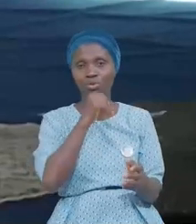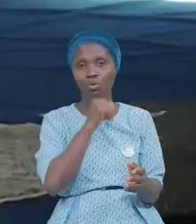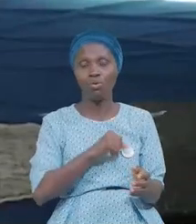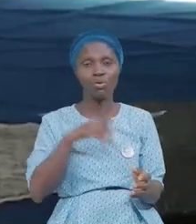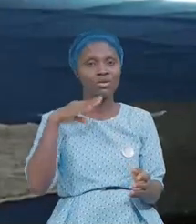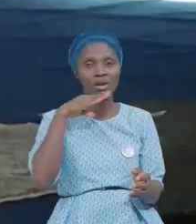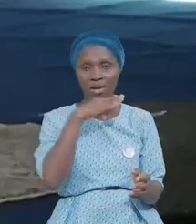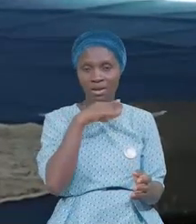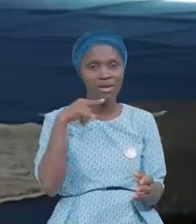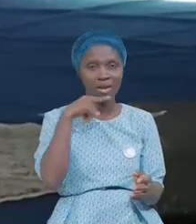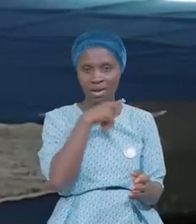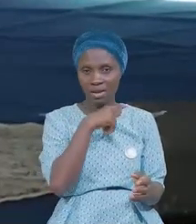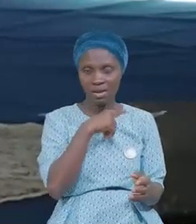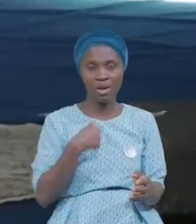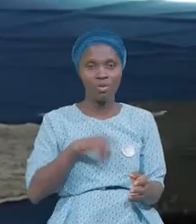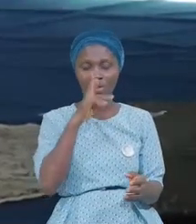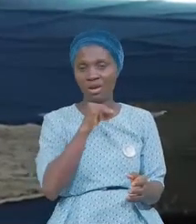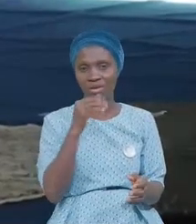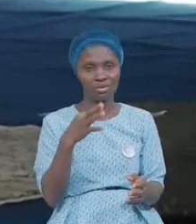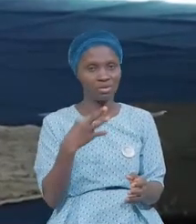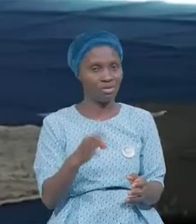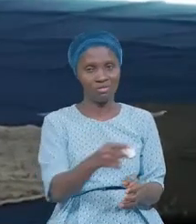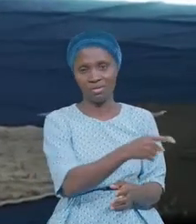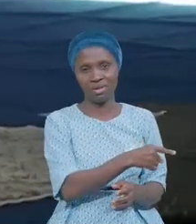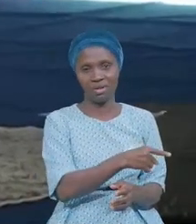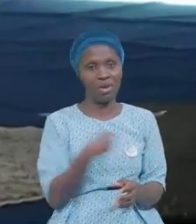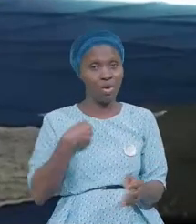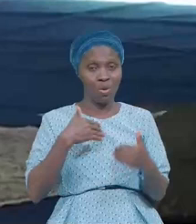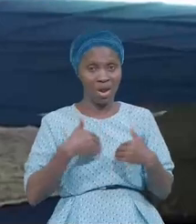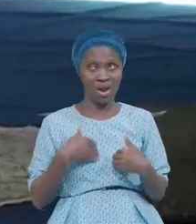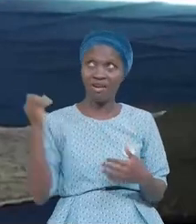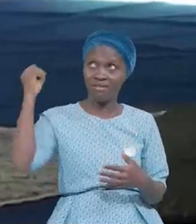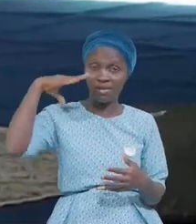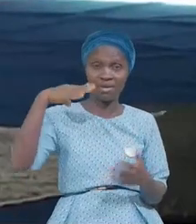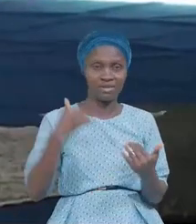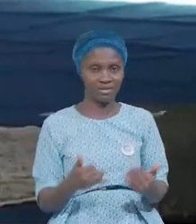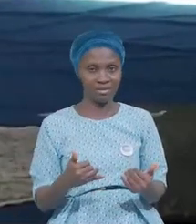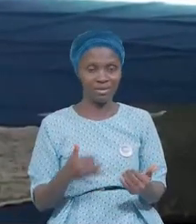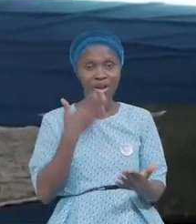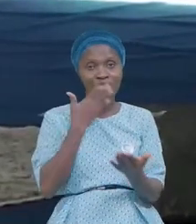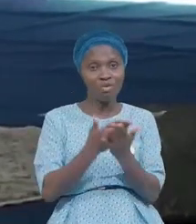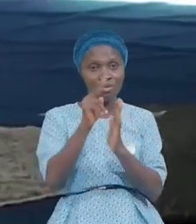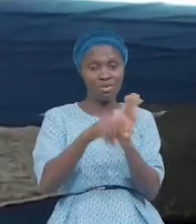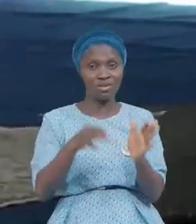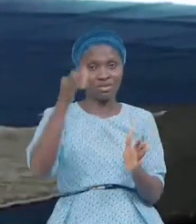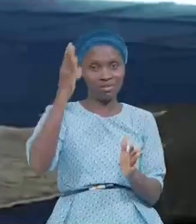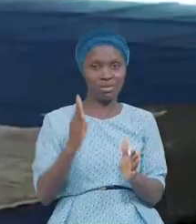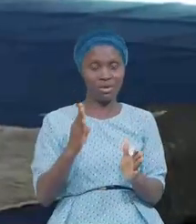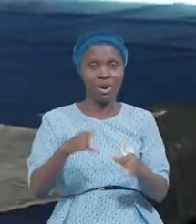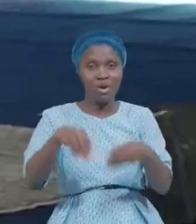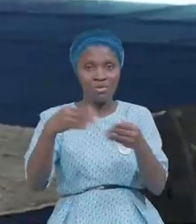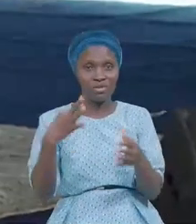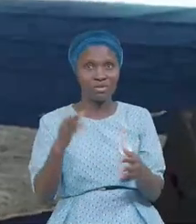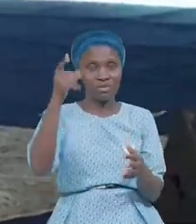ceux. La foi est disponible, la grâce est disponible, la bonté de Dieu et la provision de Dieu sont